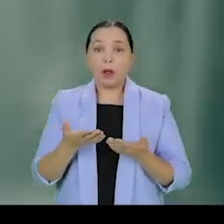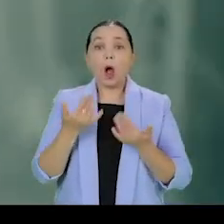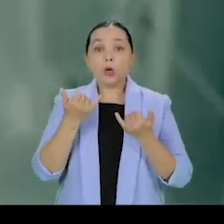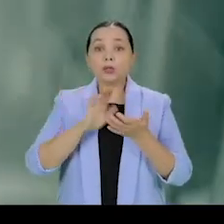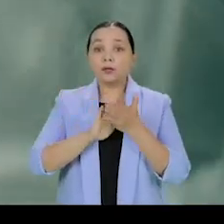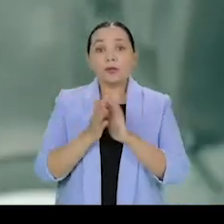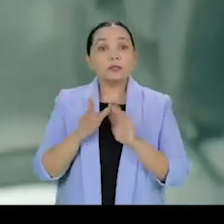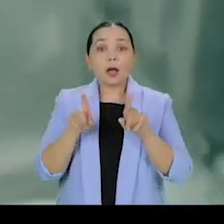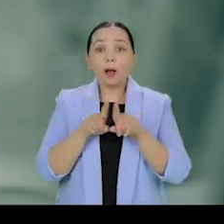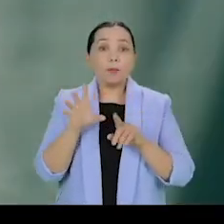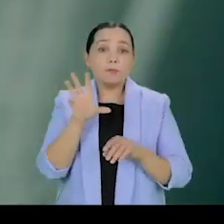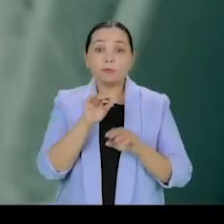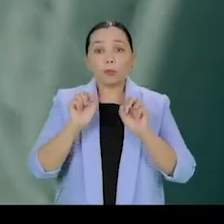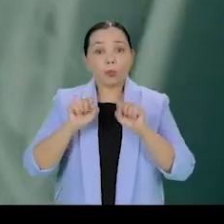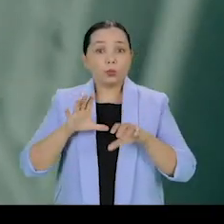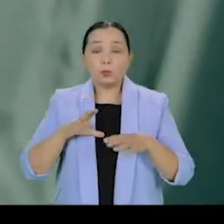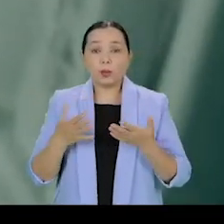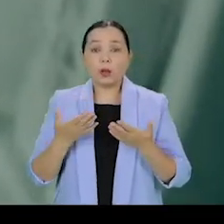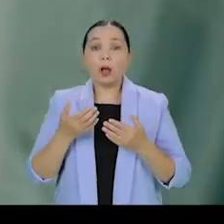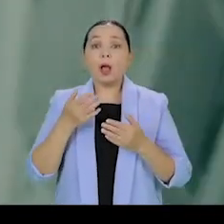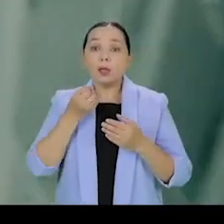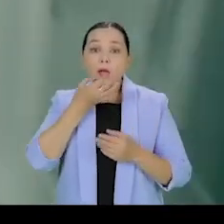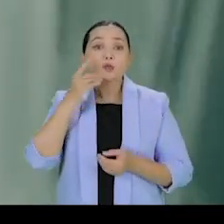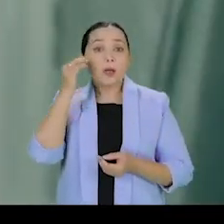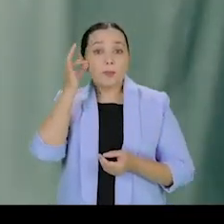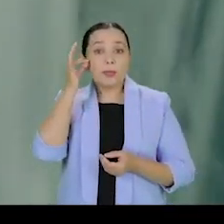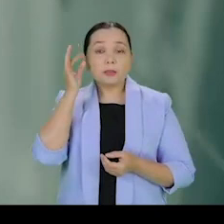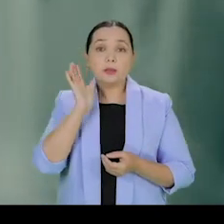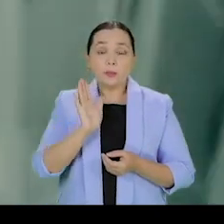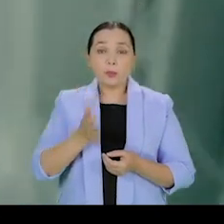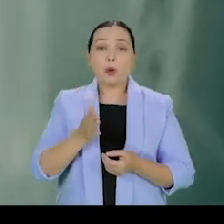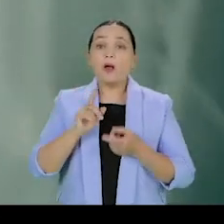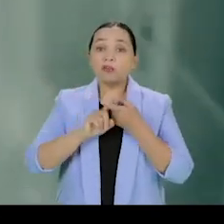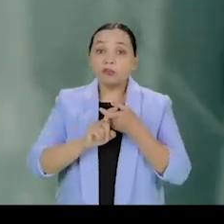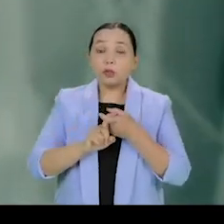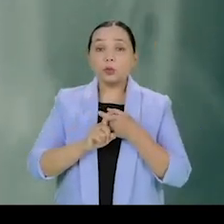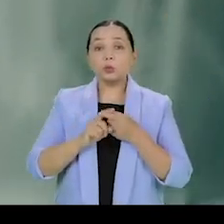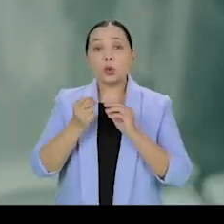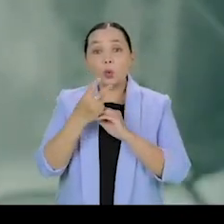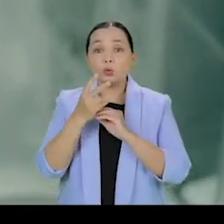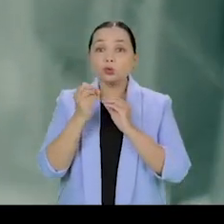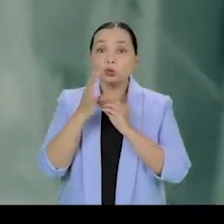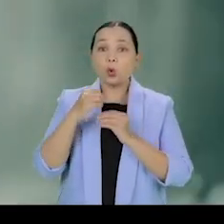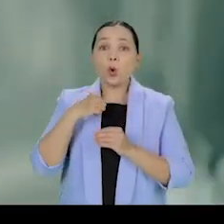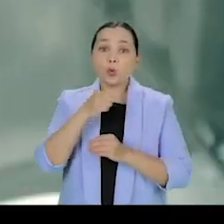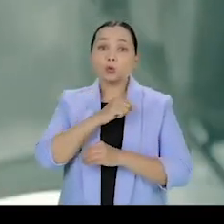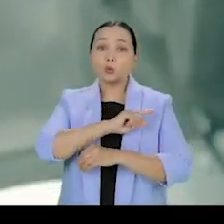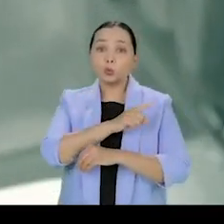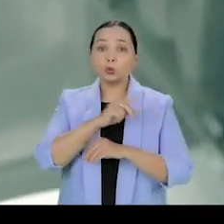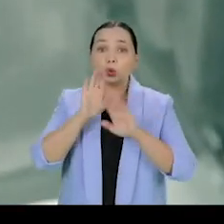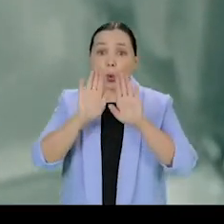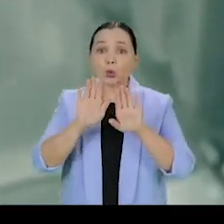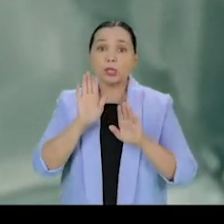hozirgi vaziyatda hamma narsa bo'lishi mumkin. Iltimos, yaxshilab eslab ko'ring. Virus 13-14 kunda o'z kuchini ko'rsatadi.